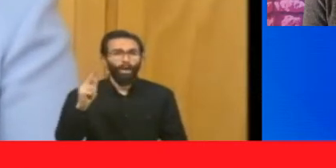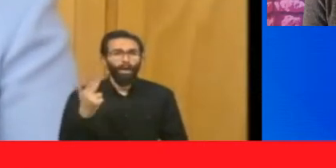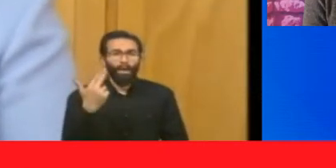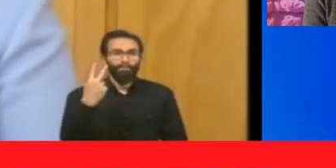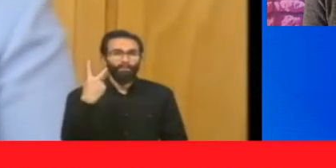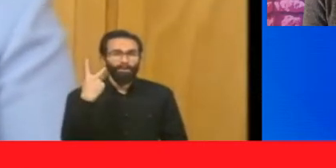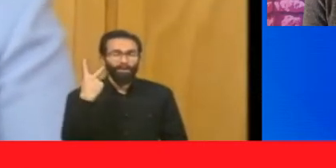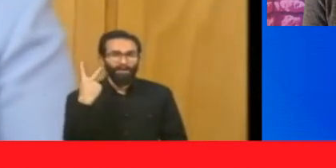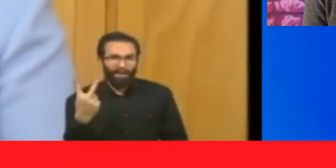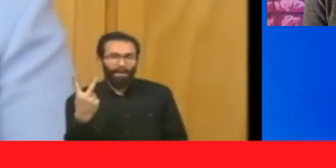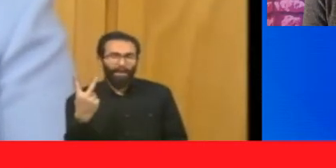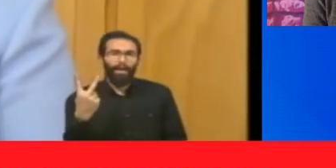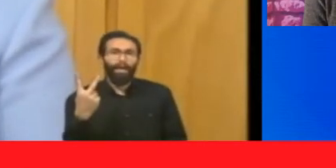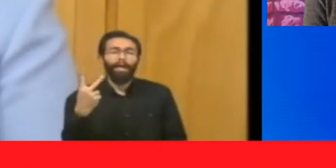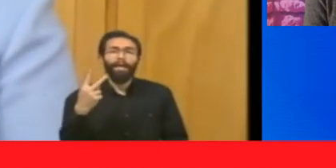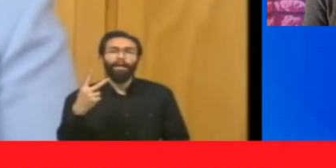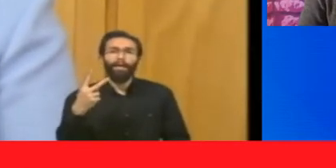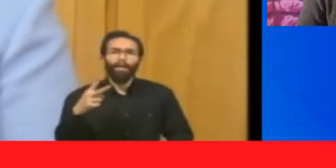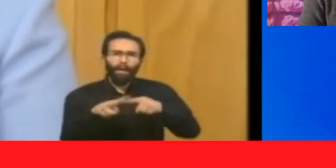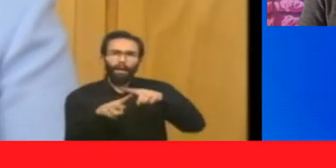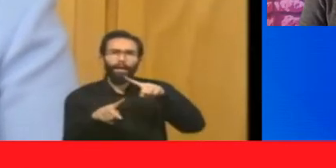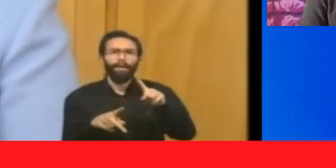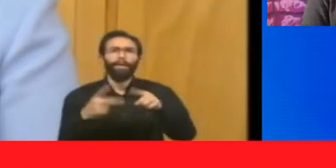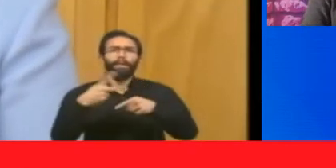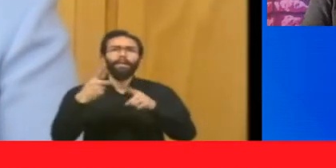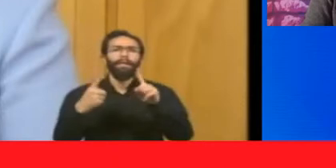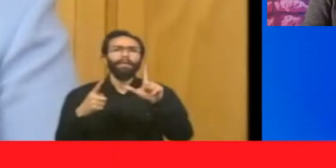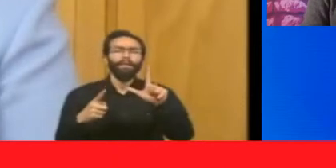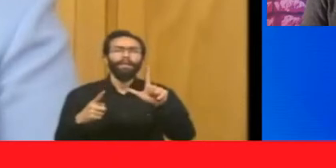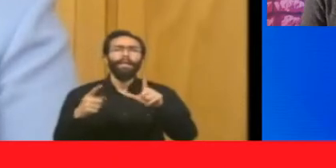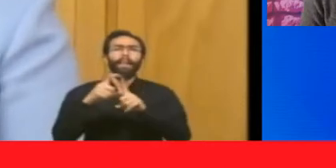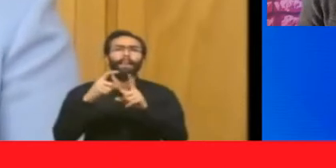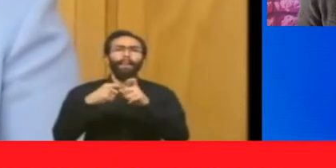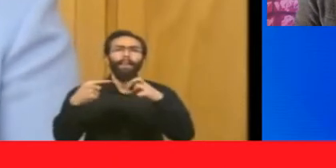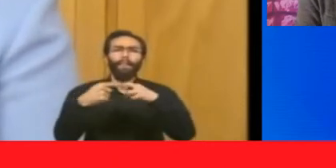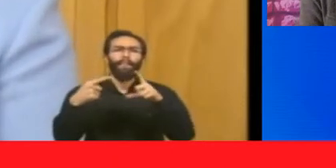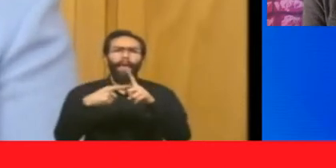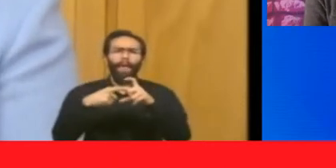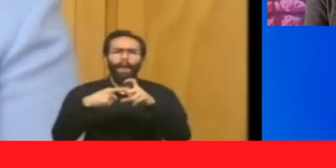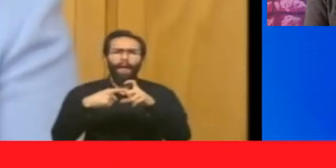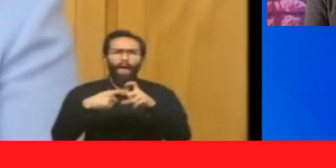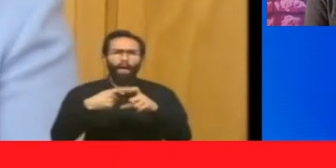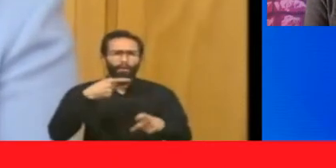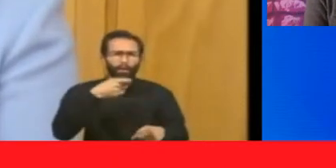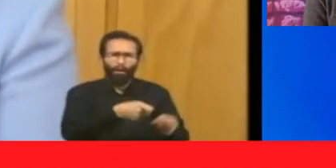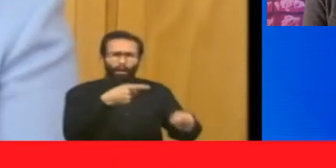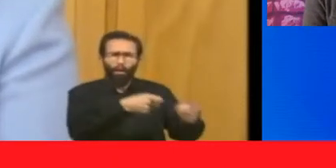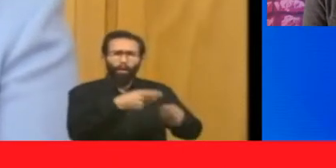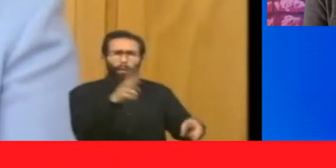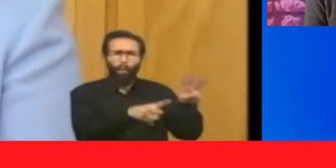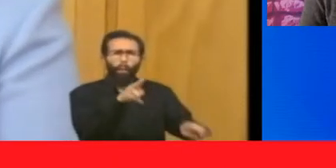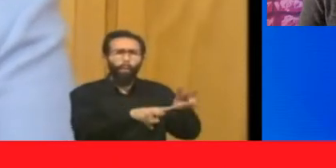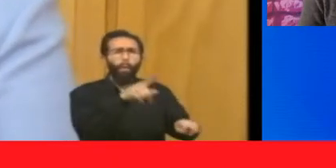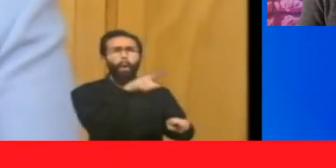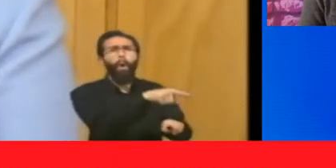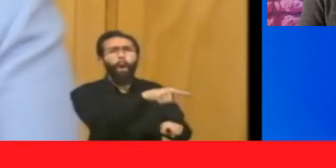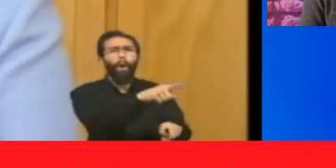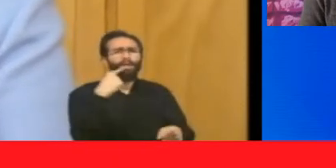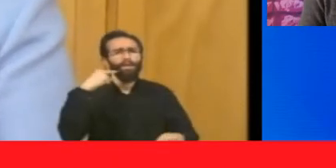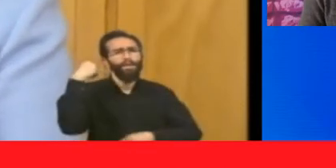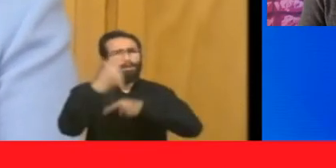30 Mart 1972 Kızıldere katliamının da yıl dönümü değerli arkadaşlar. Bu vesileyle Kızıldere'de